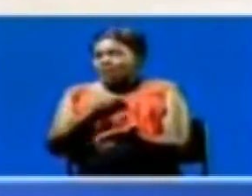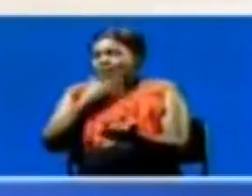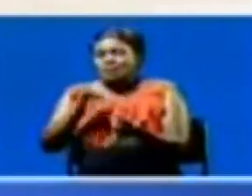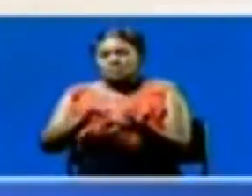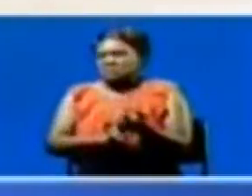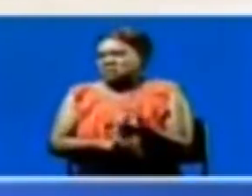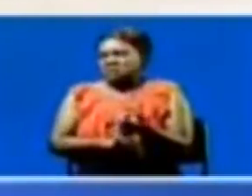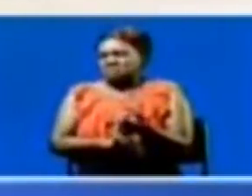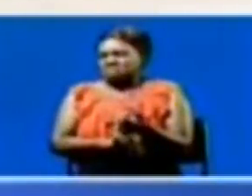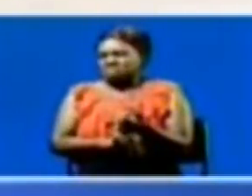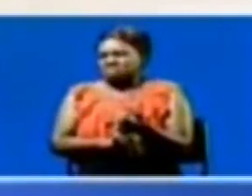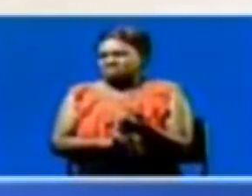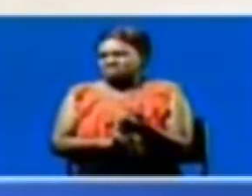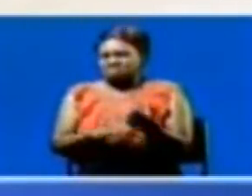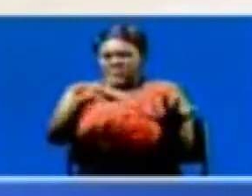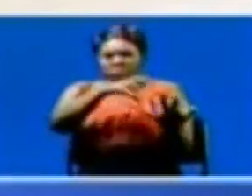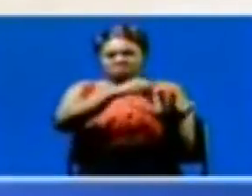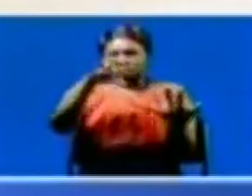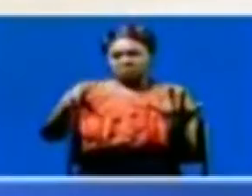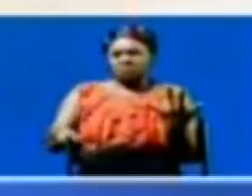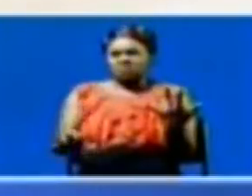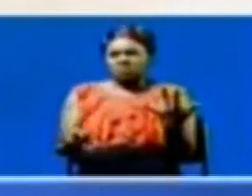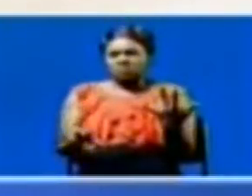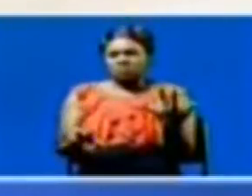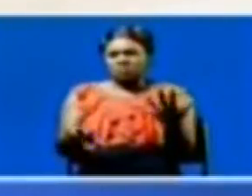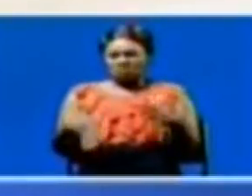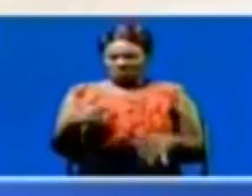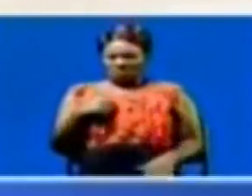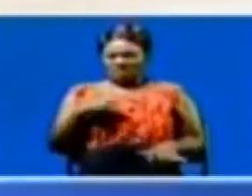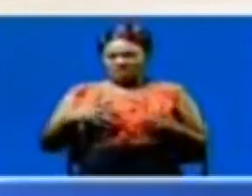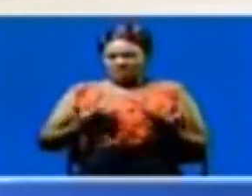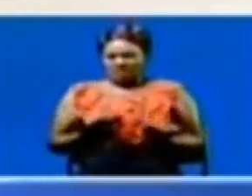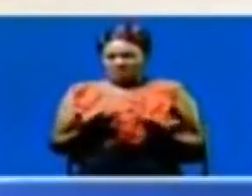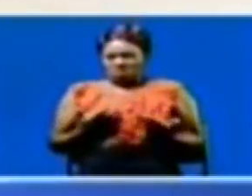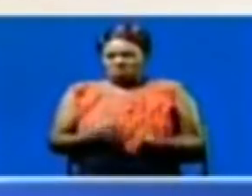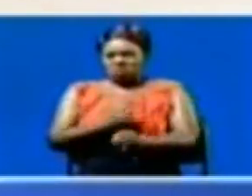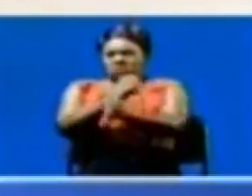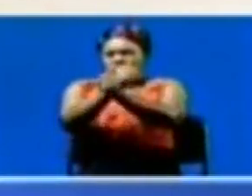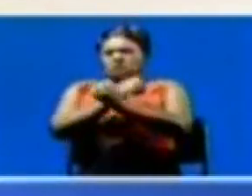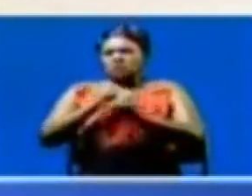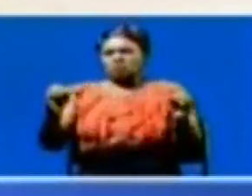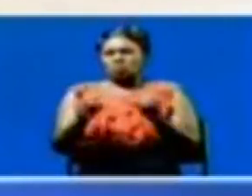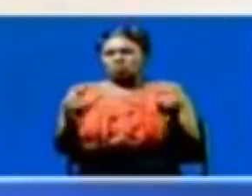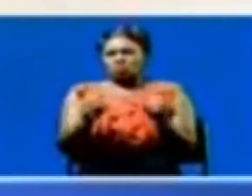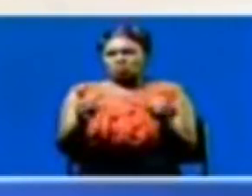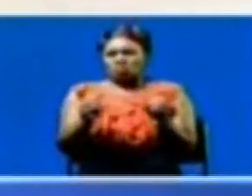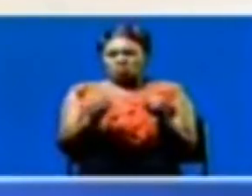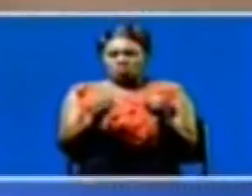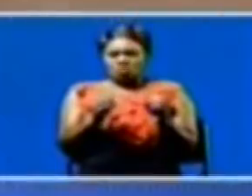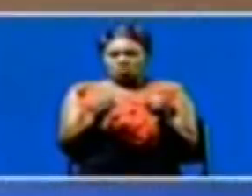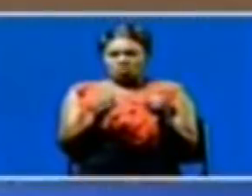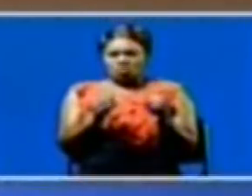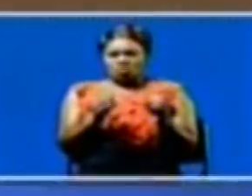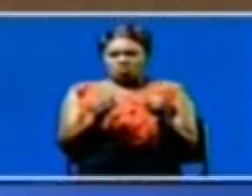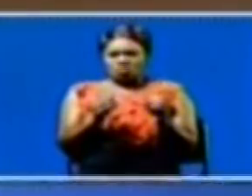husbands might divorce or they feel insecure and they become withdrawn from their social